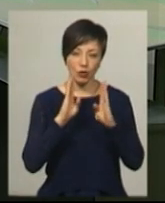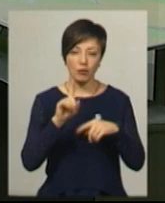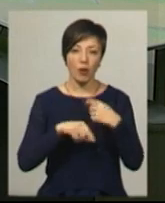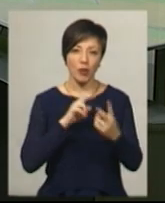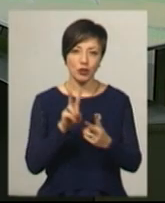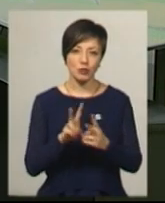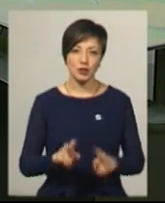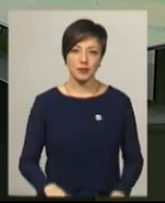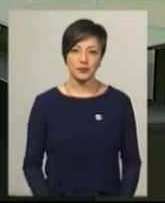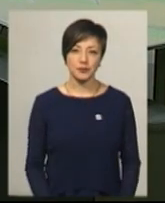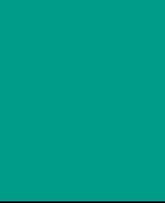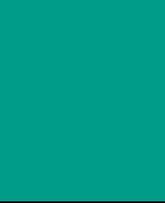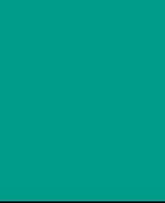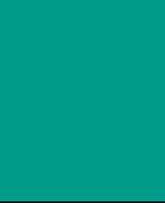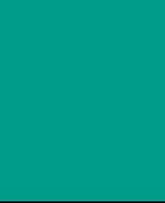Побачимось!